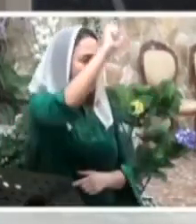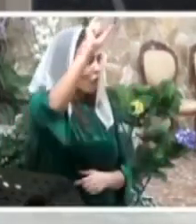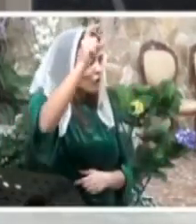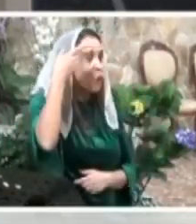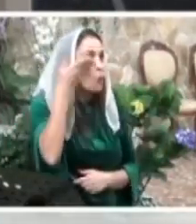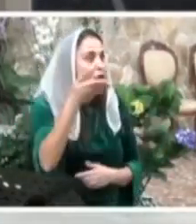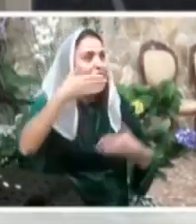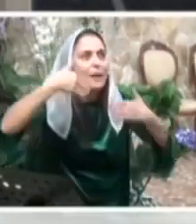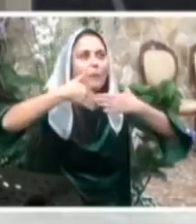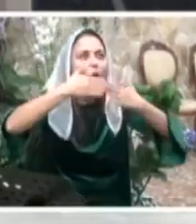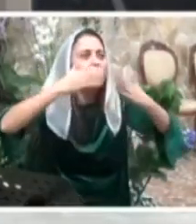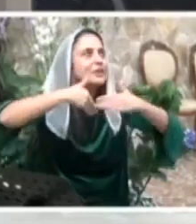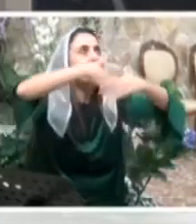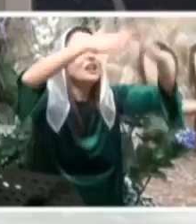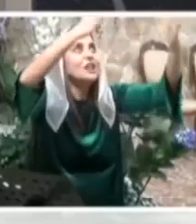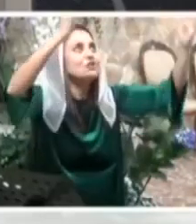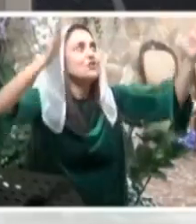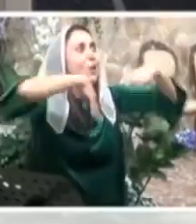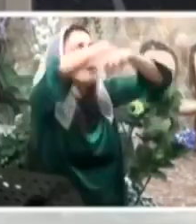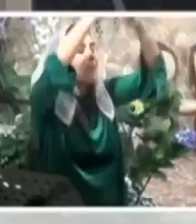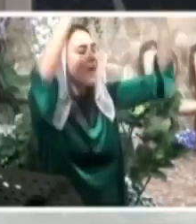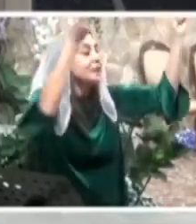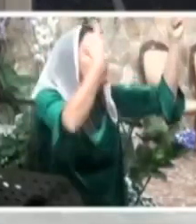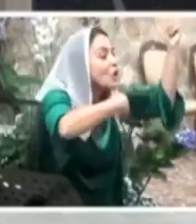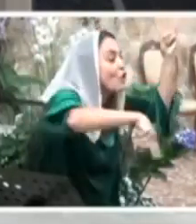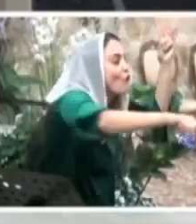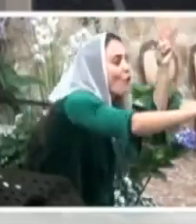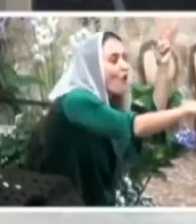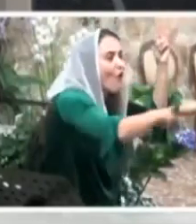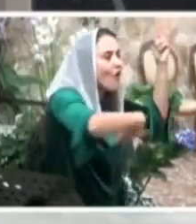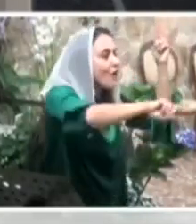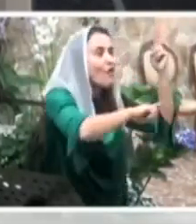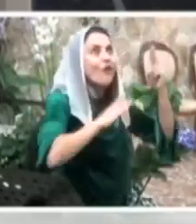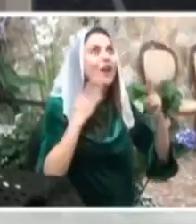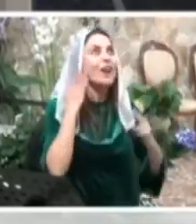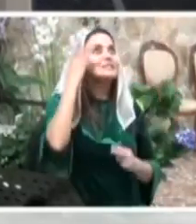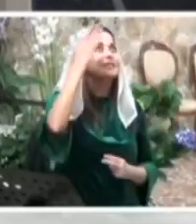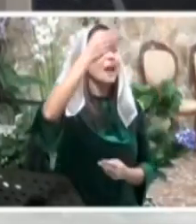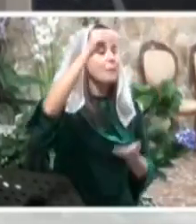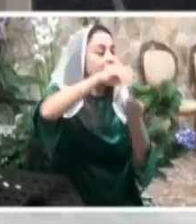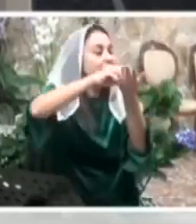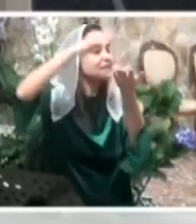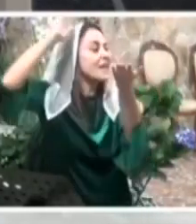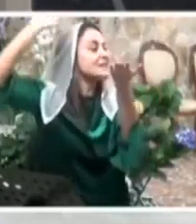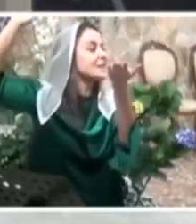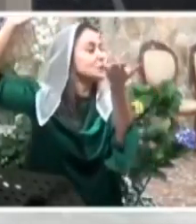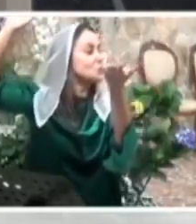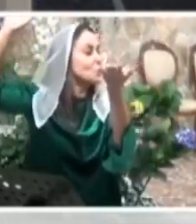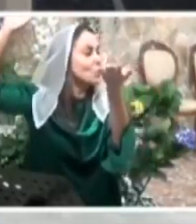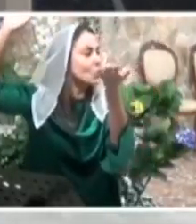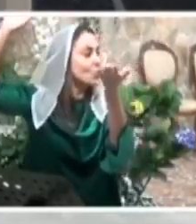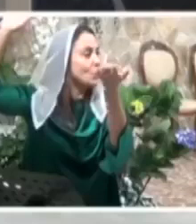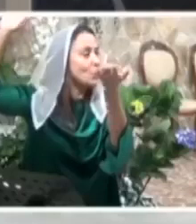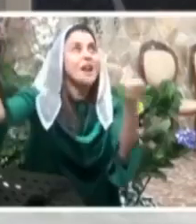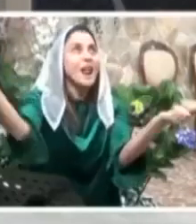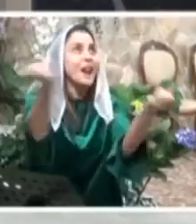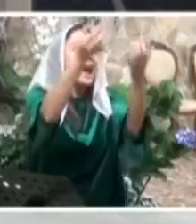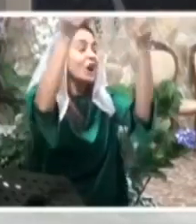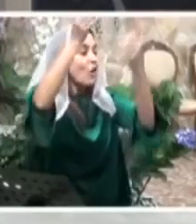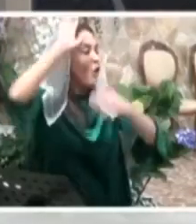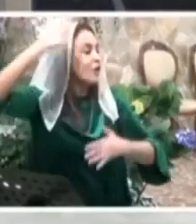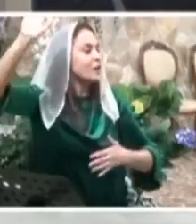quella porta aperta in cielo, che ci introdurrà alla presenza del Signore, alla